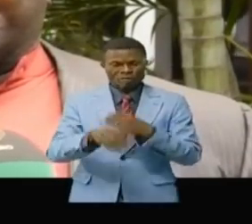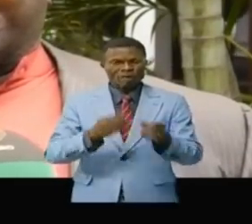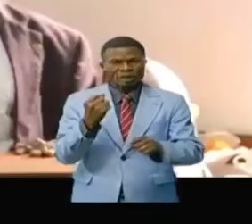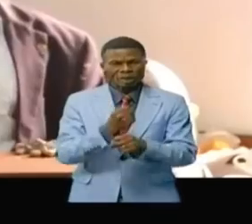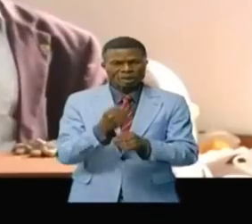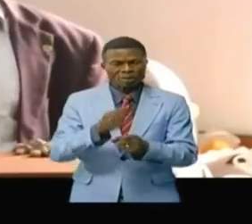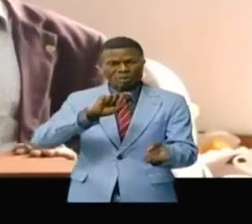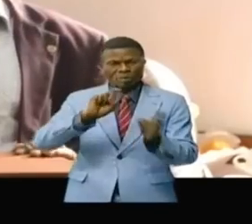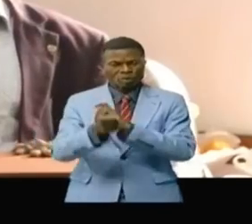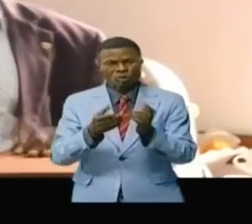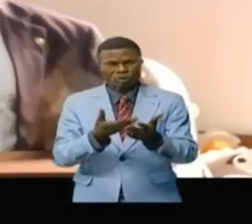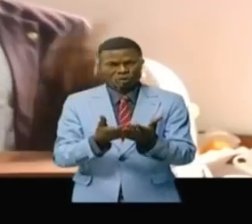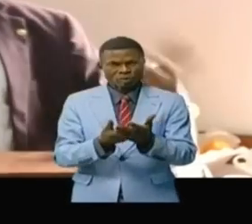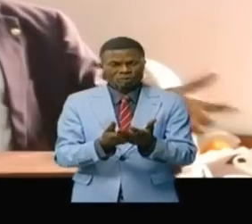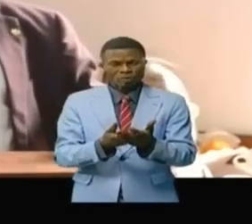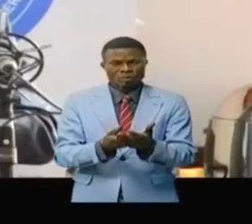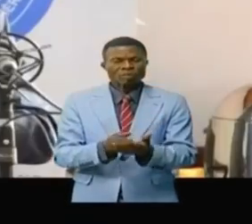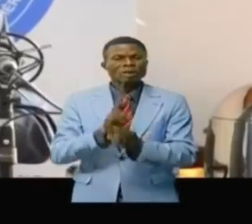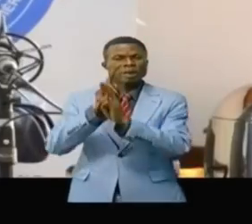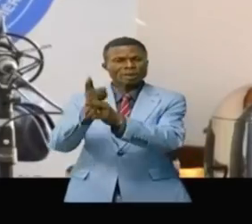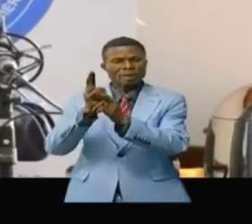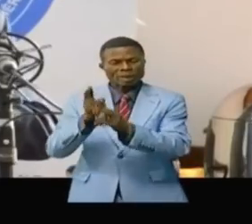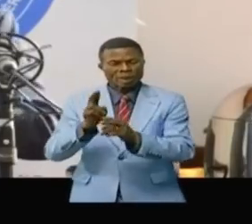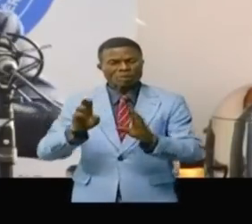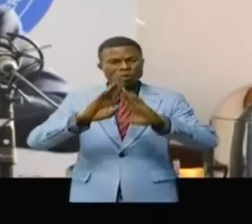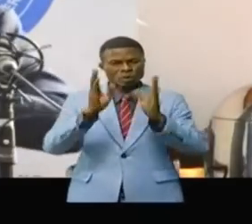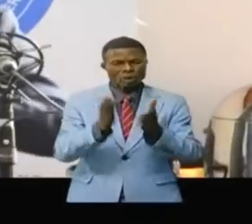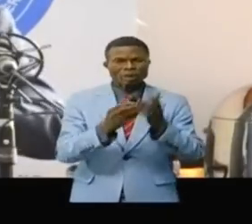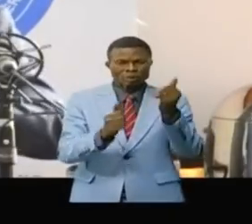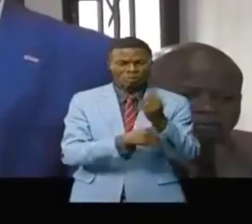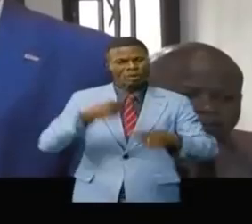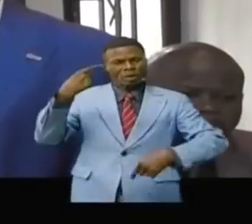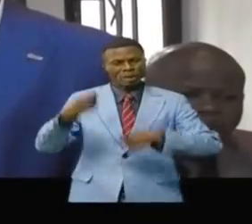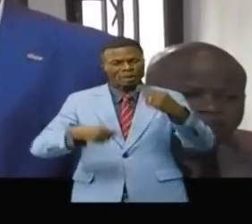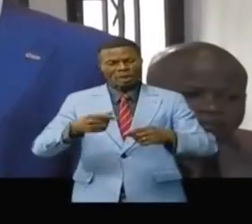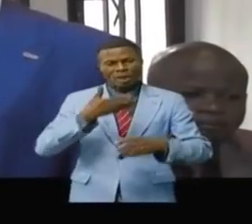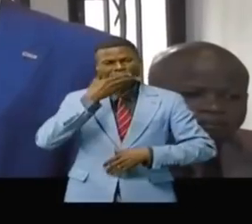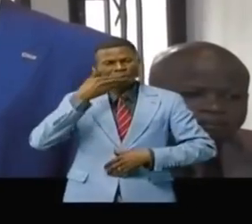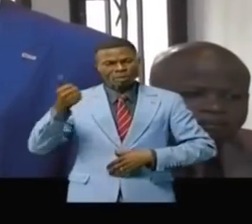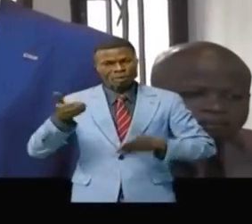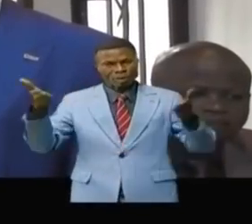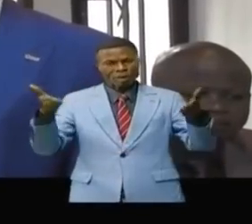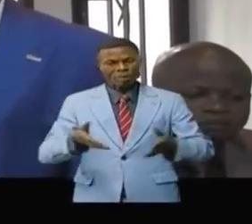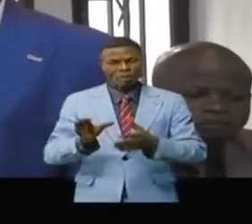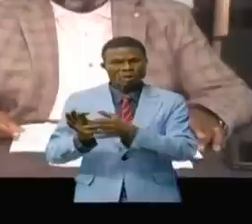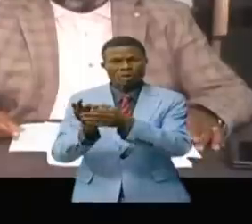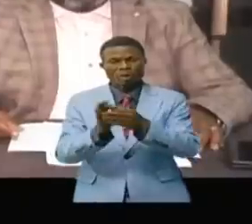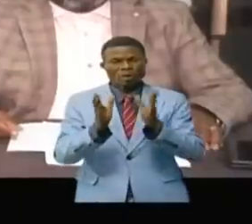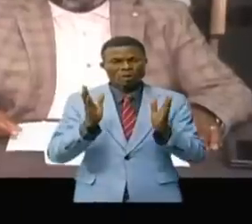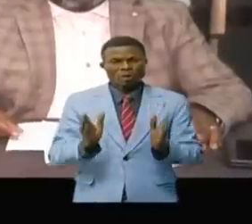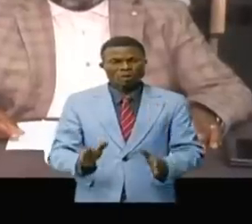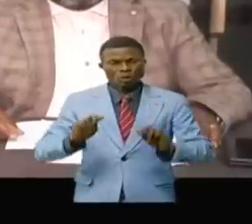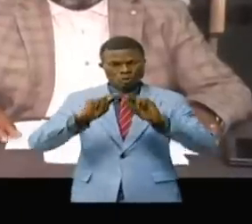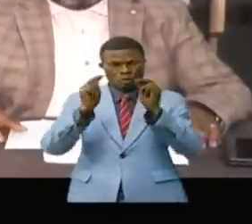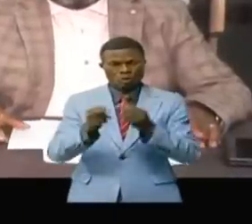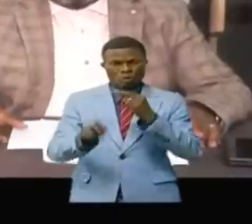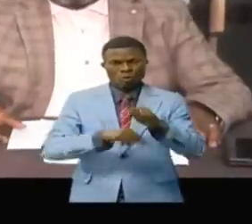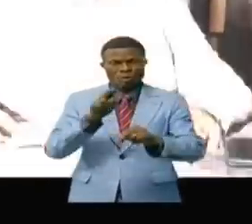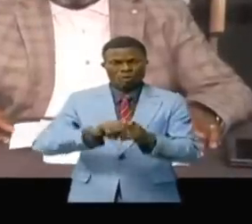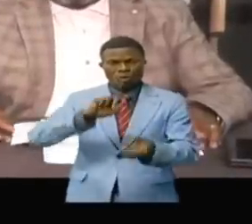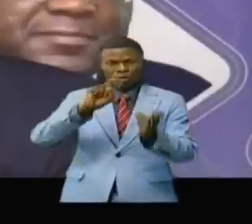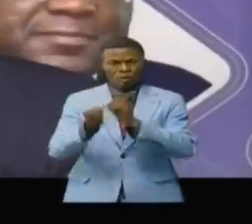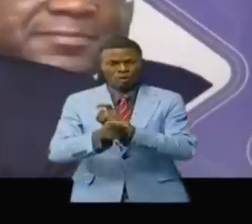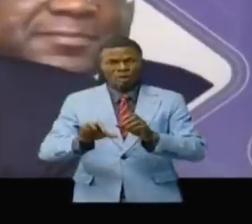processus de la réforme foncière. Les exposés des consultants, des débats riches en présence du coordonnateur de la Commission nationale des